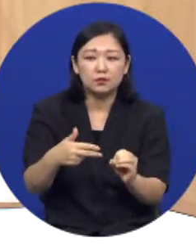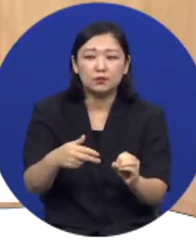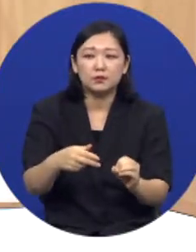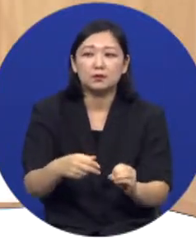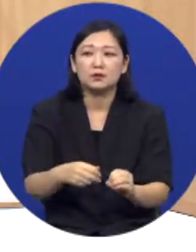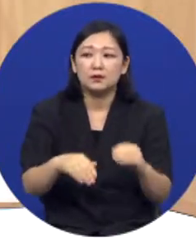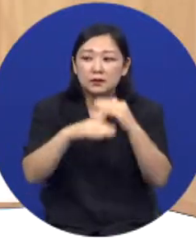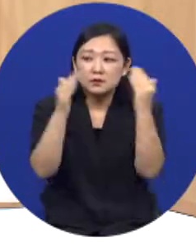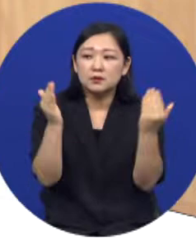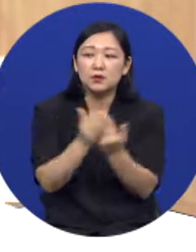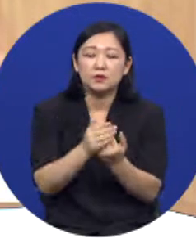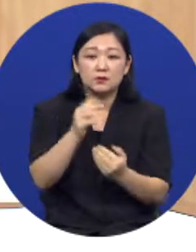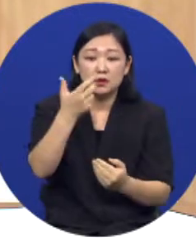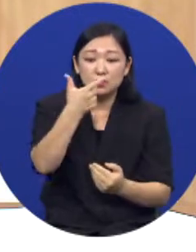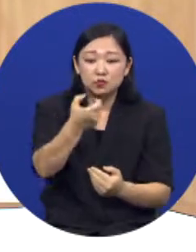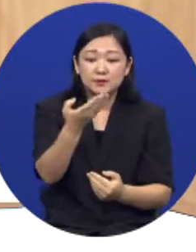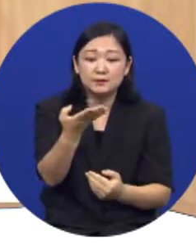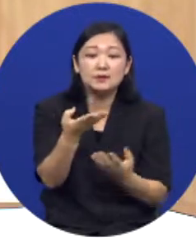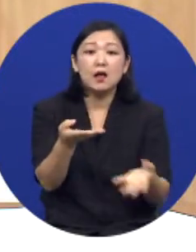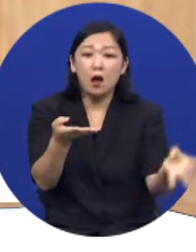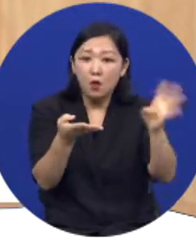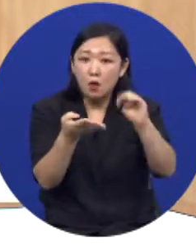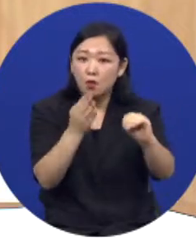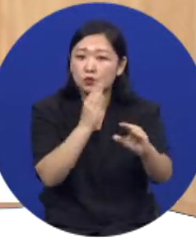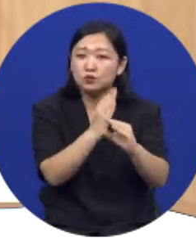전체 예산이 64억 원에 불과한데